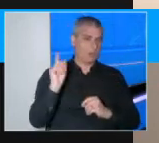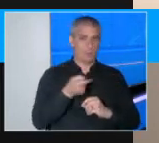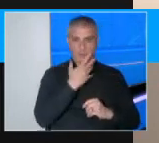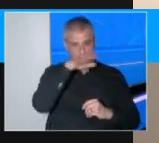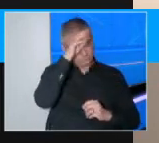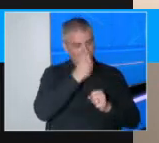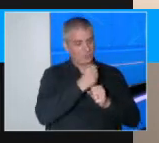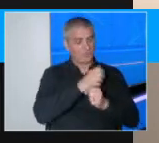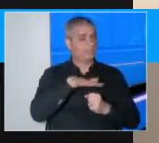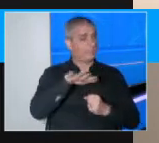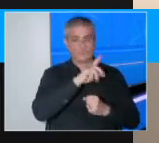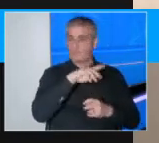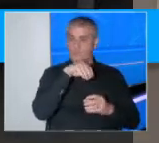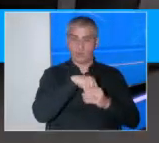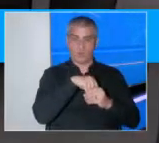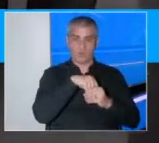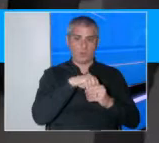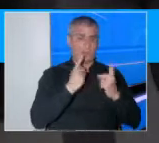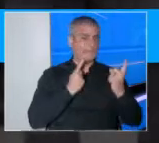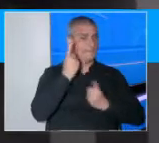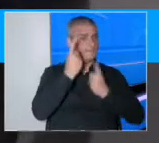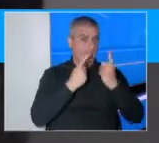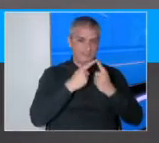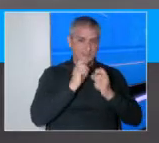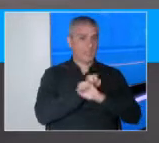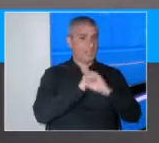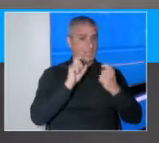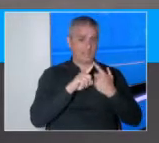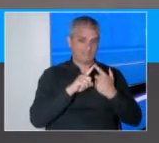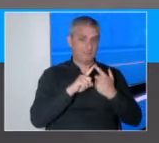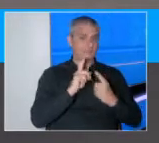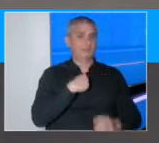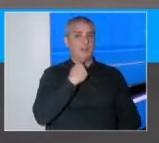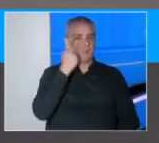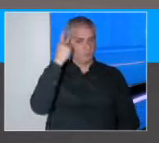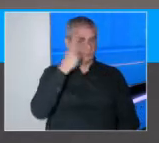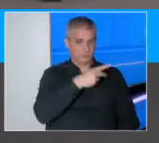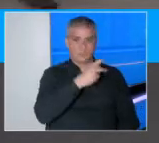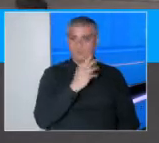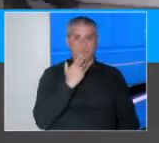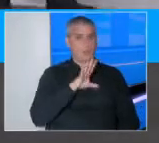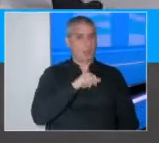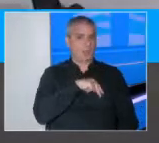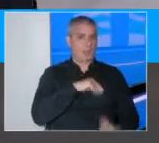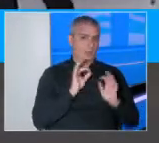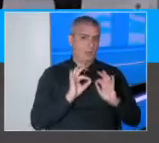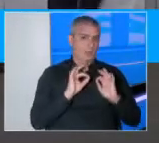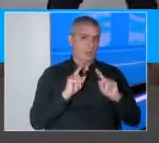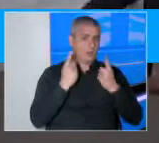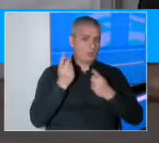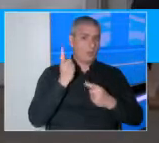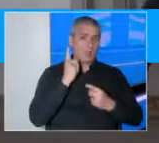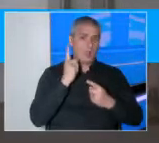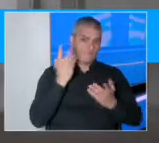עושה במרחב, הוא לא כולל את הבליסטיקה הגרעינית. צריך לומר רק, פרופסור אבי, שישראל כאמור לא לקחה אחריות על האירוע הזה,